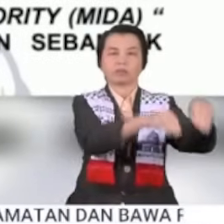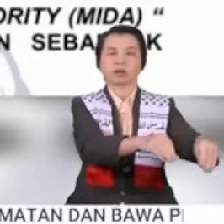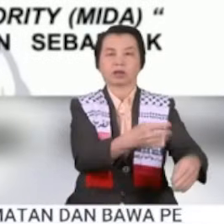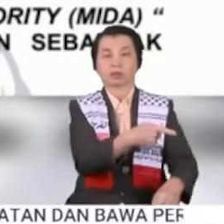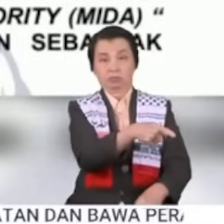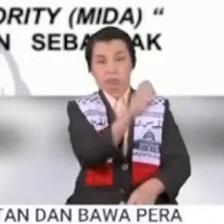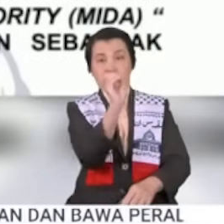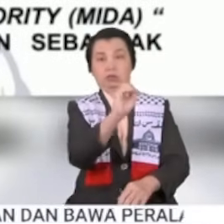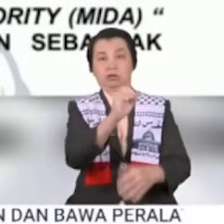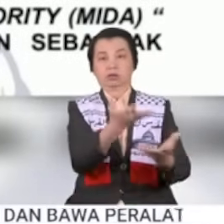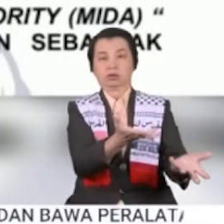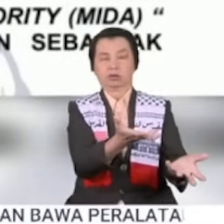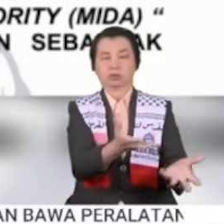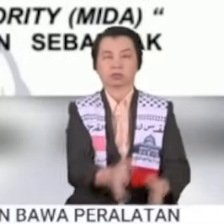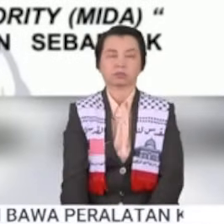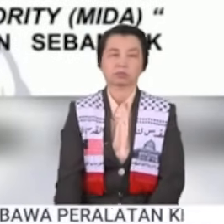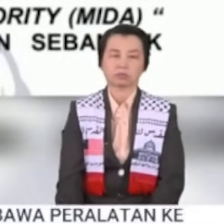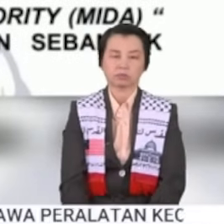tidak wujud